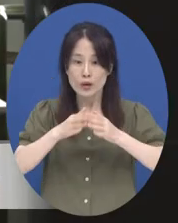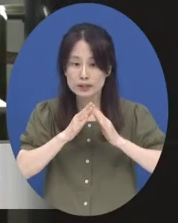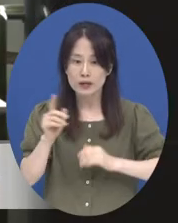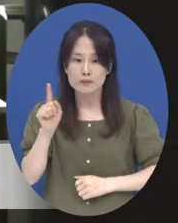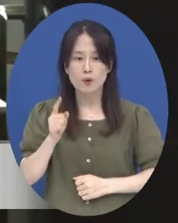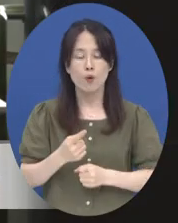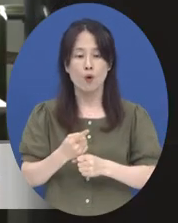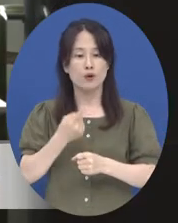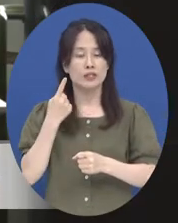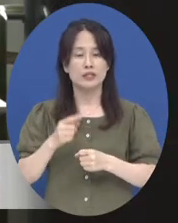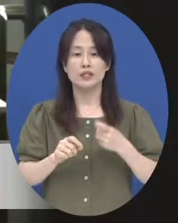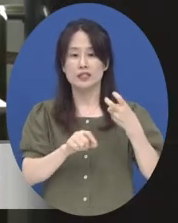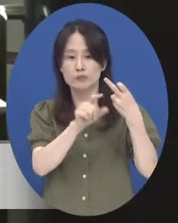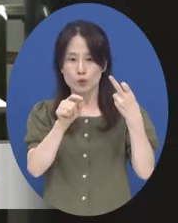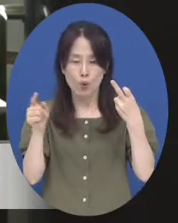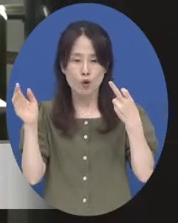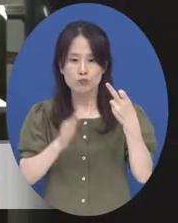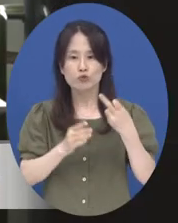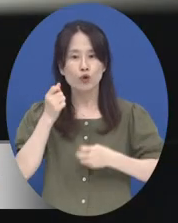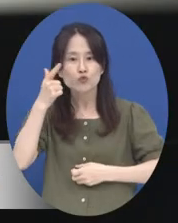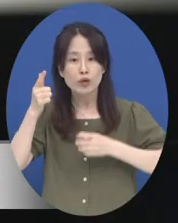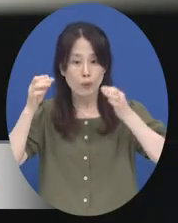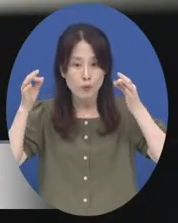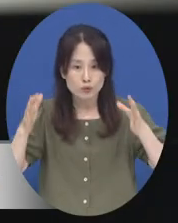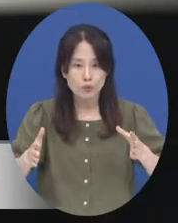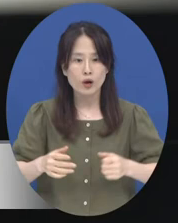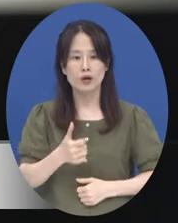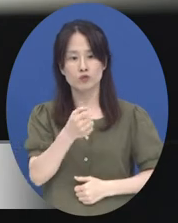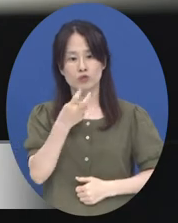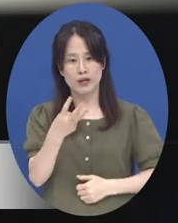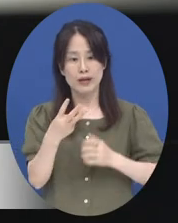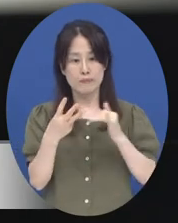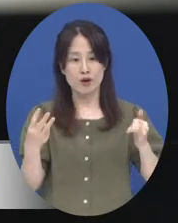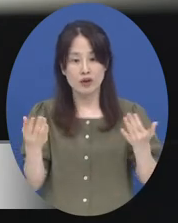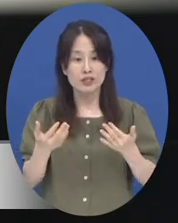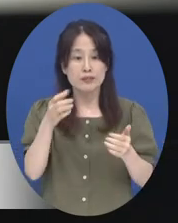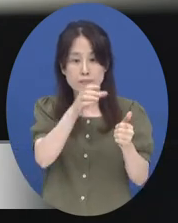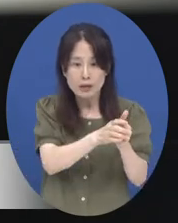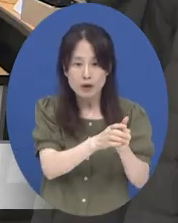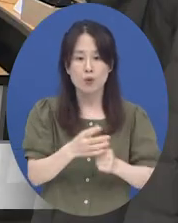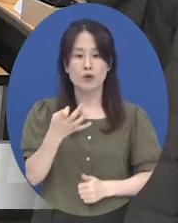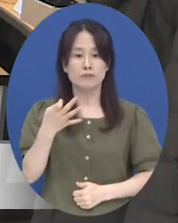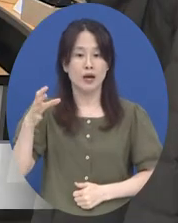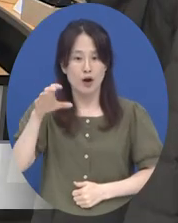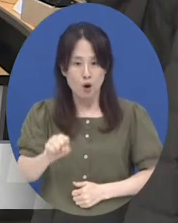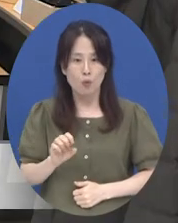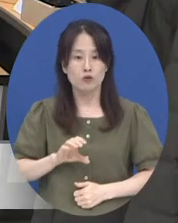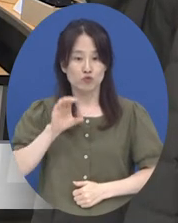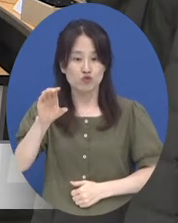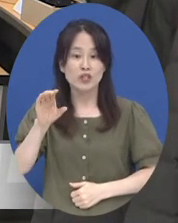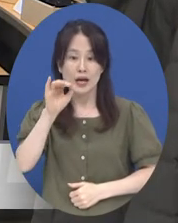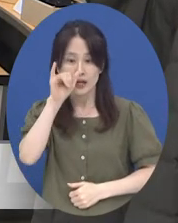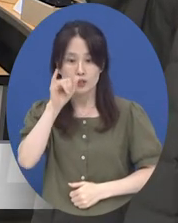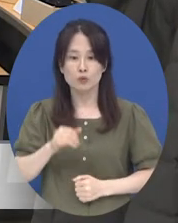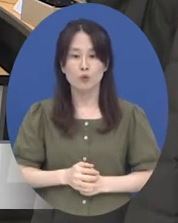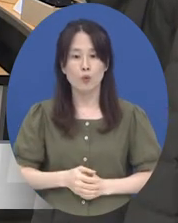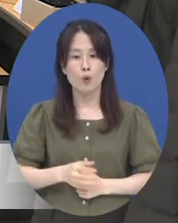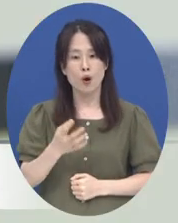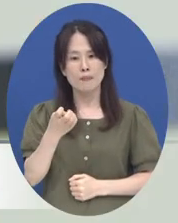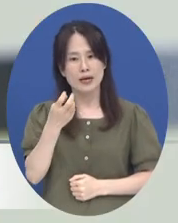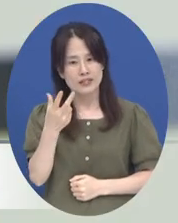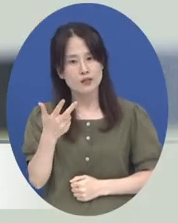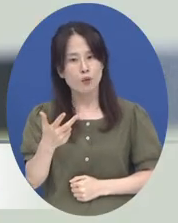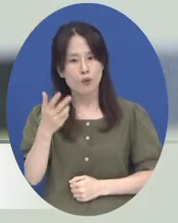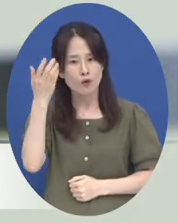지난해 12월부터 올해 5월까지 6개월 동안 53명의 일자리 창출과 14억 원의 후속 투자를 유치했고 47건의